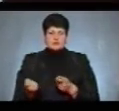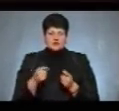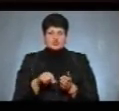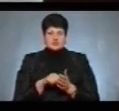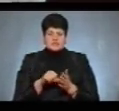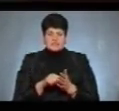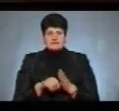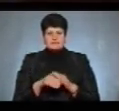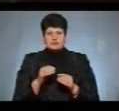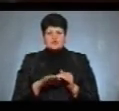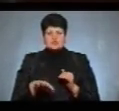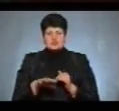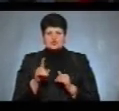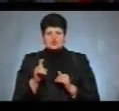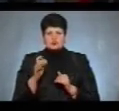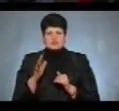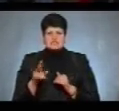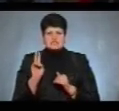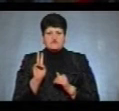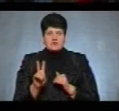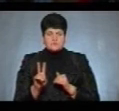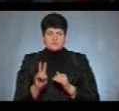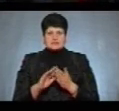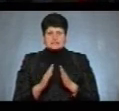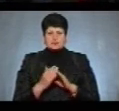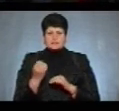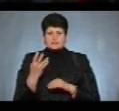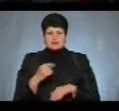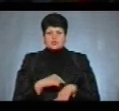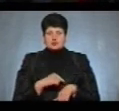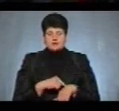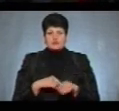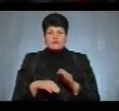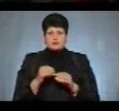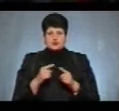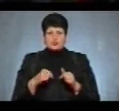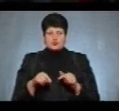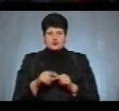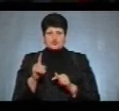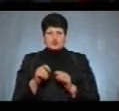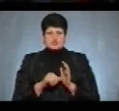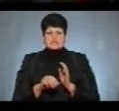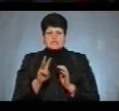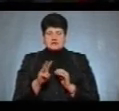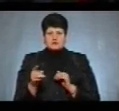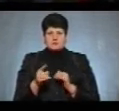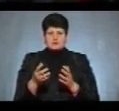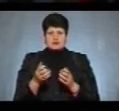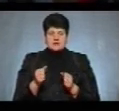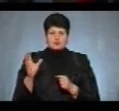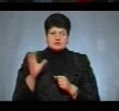виборчої дільниці номер 152. Станом на 15-ту годину у виборчому окрузі номер 163 у Тернополі прийняли